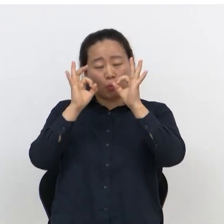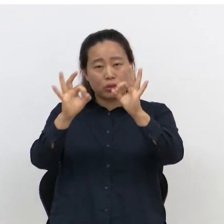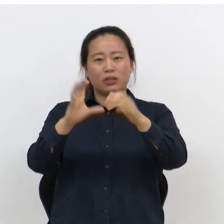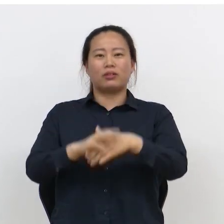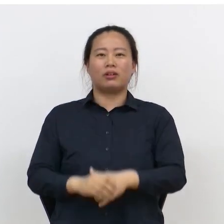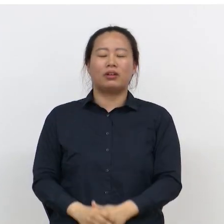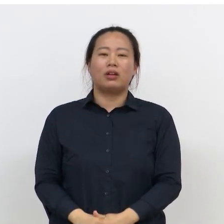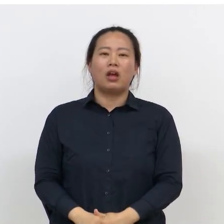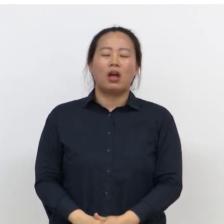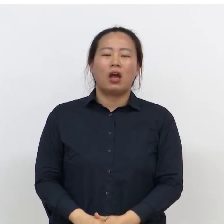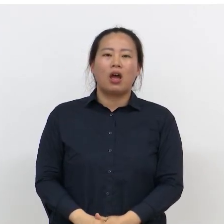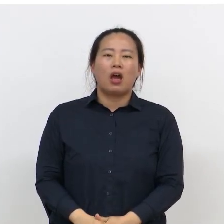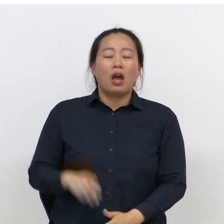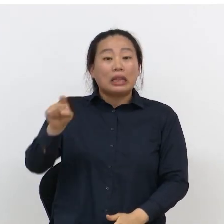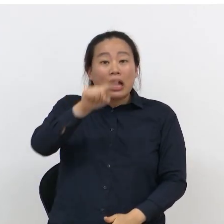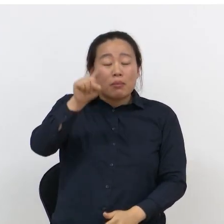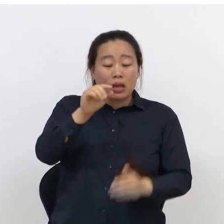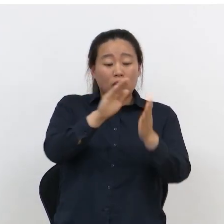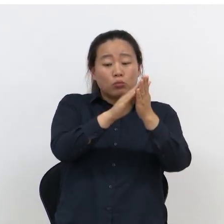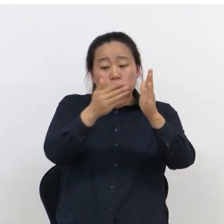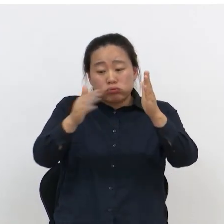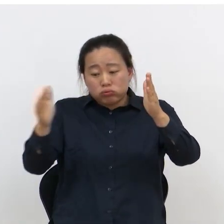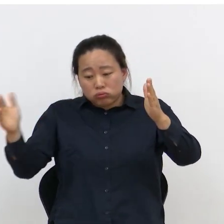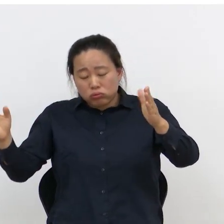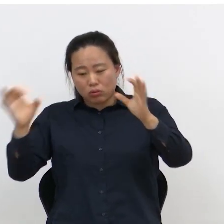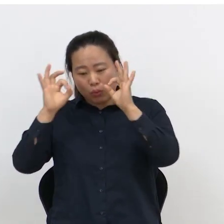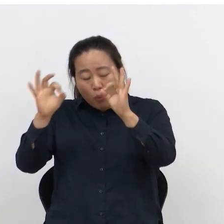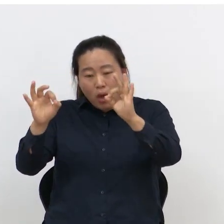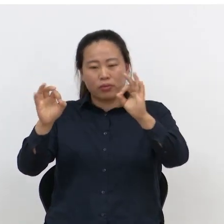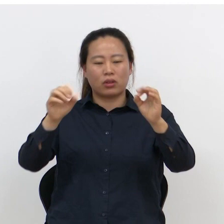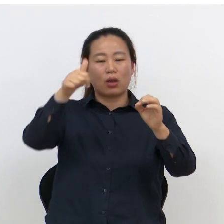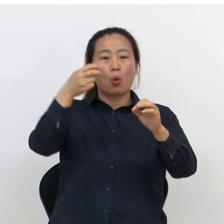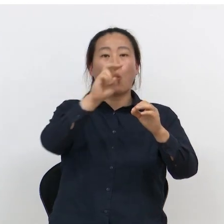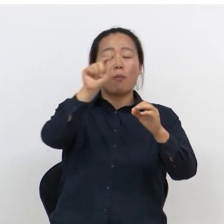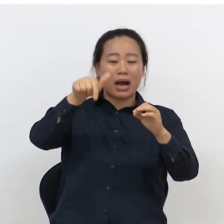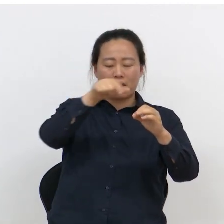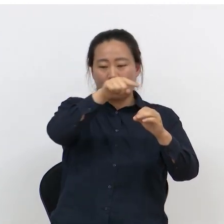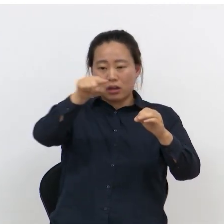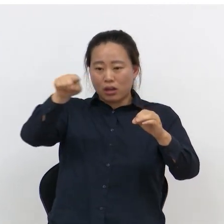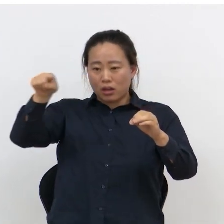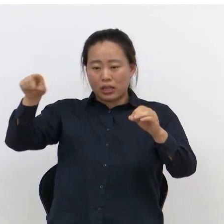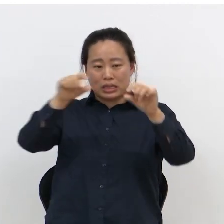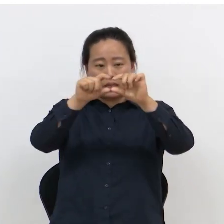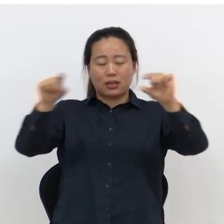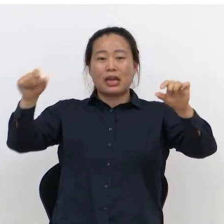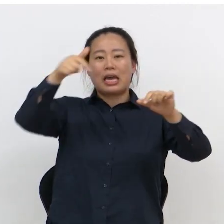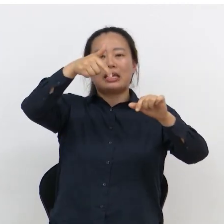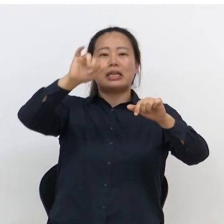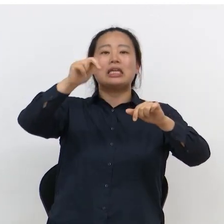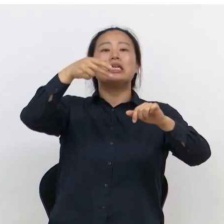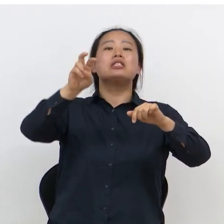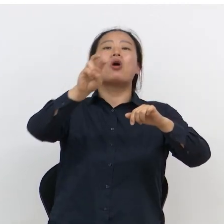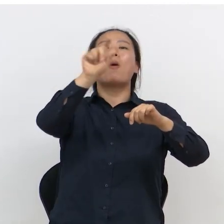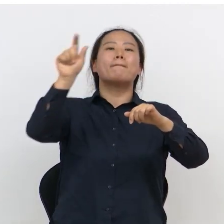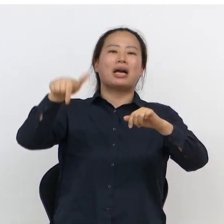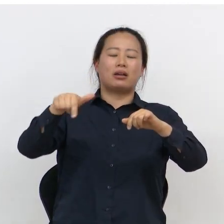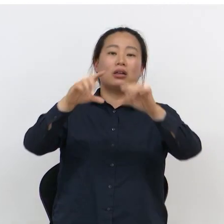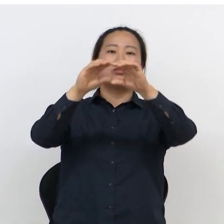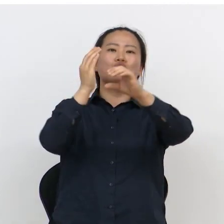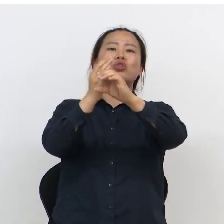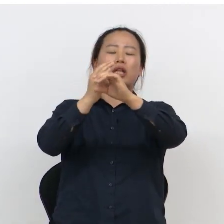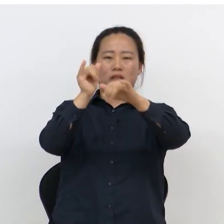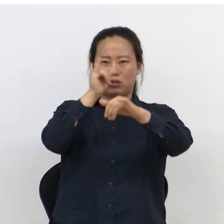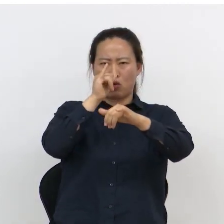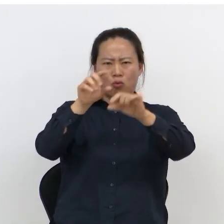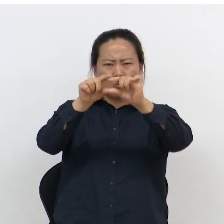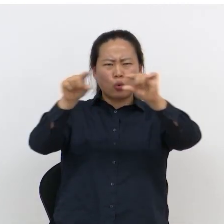살펴보겠습니다. 달팽이관을 쭉 펼쳐놨는데요. 고막이 있고 달팽이관 속에 이런 기저막이라고 하는 더 중요한 막이 있습니다. 이